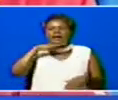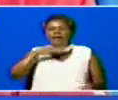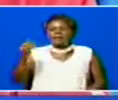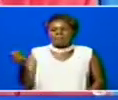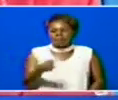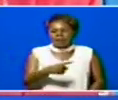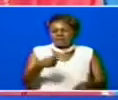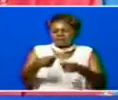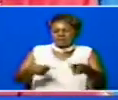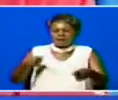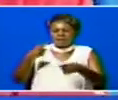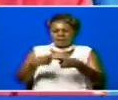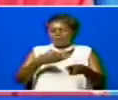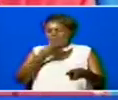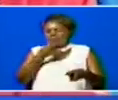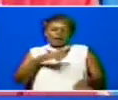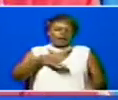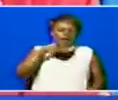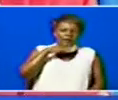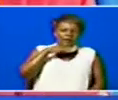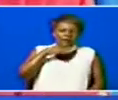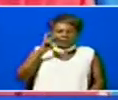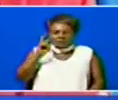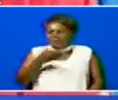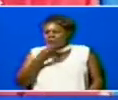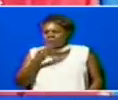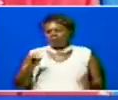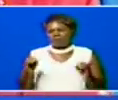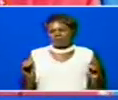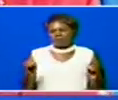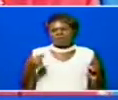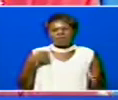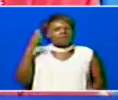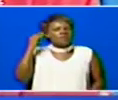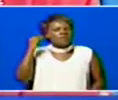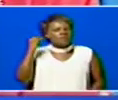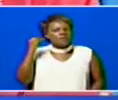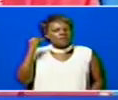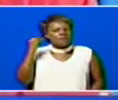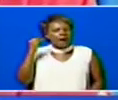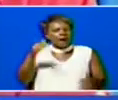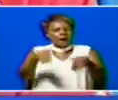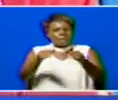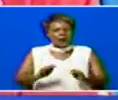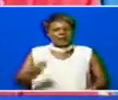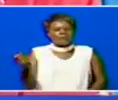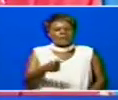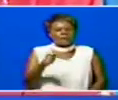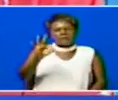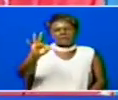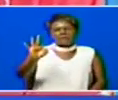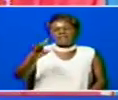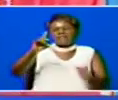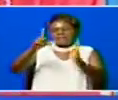mwaka, wanakufa, baba akakufa, mimi sikuona baba yangu. Niliambiwa kama amemaliza miezi tatu ako kwa mchanga.